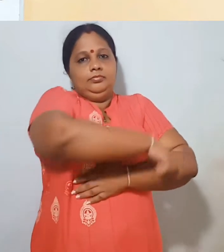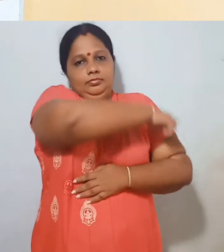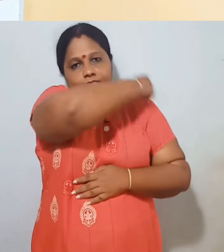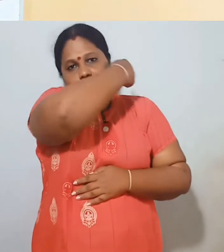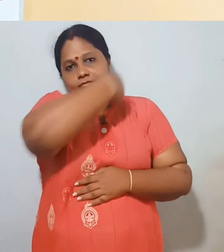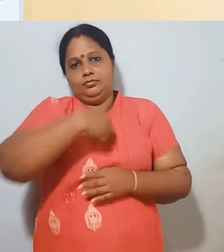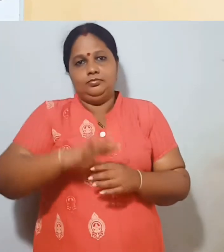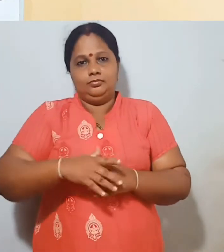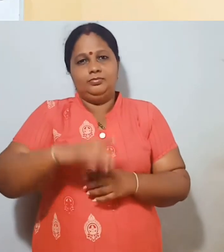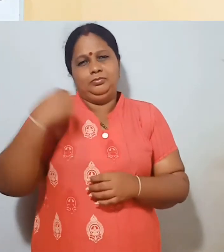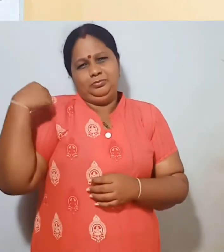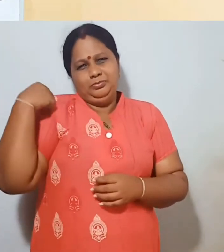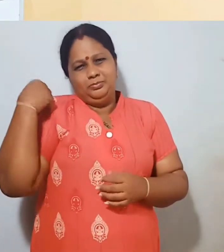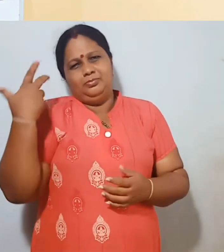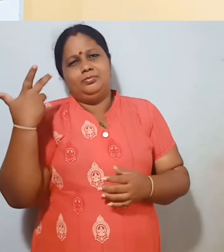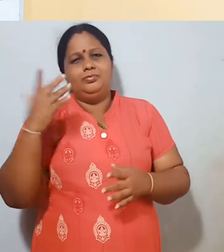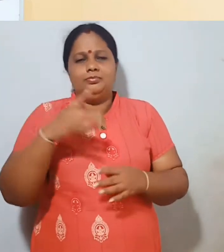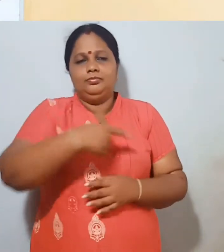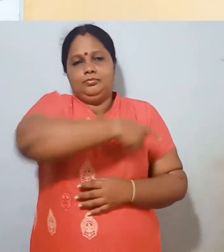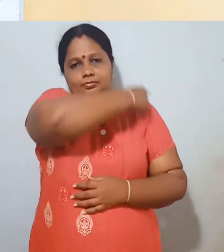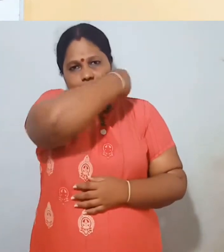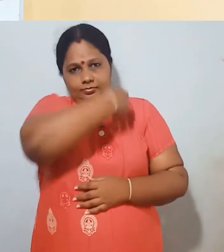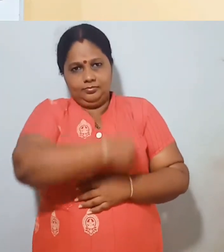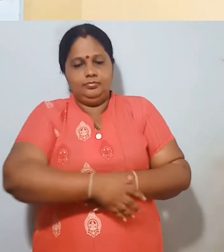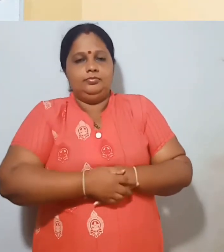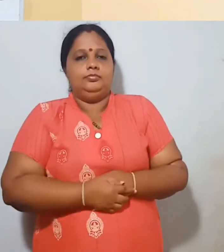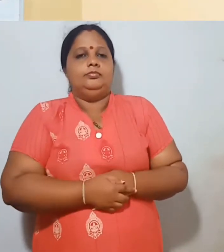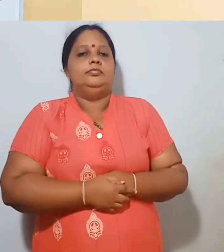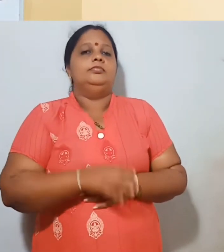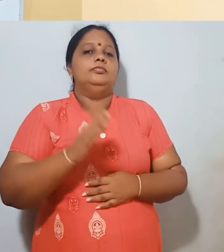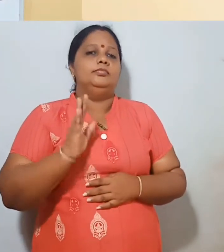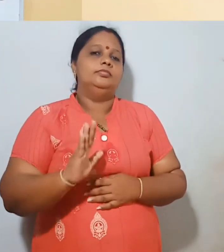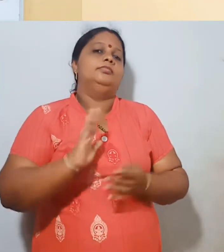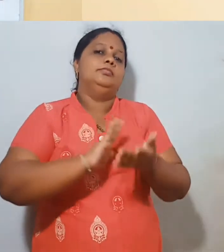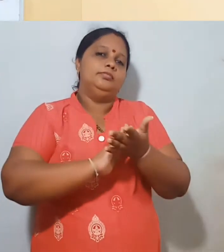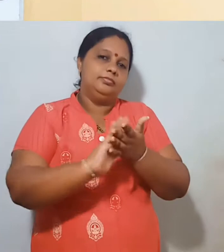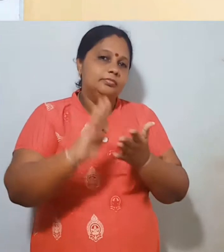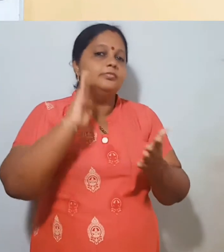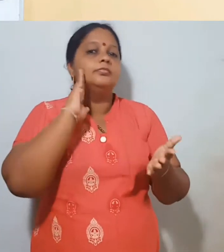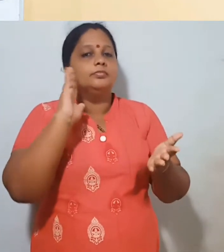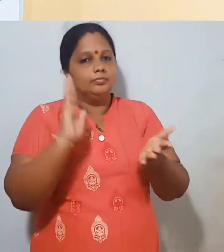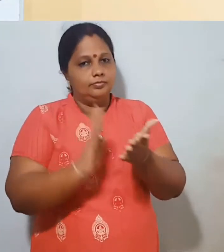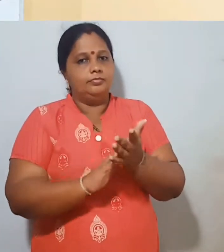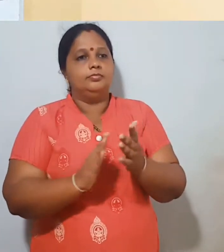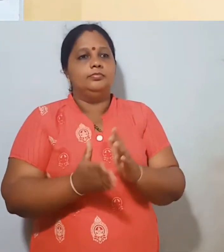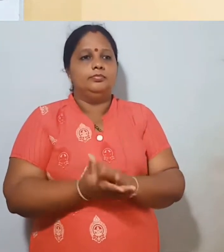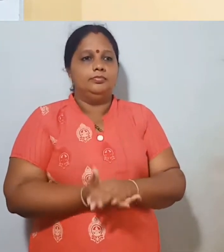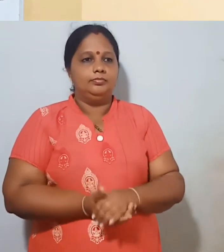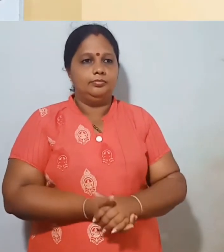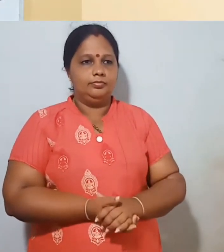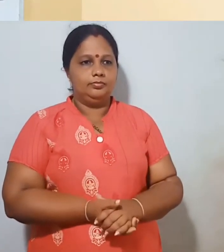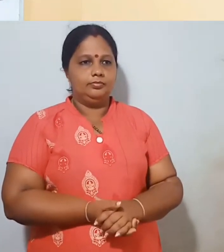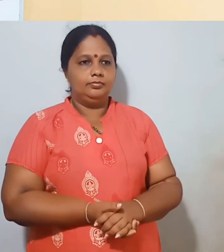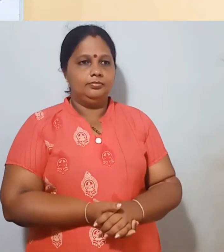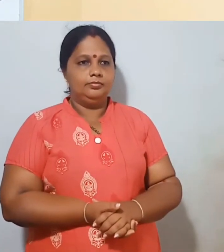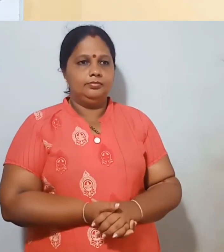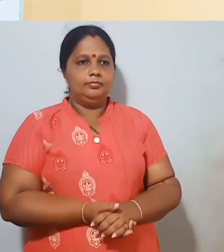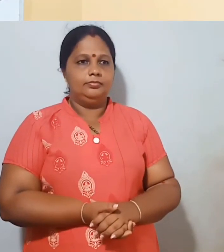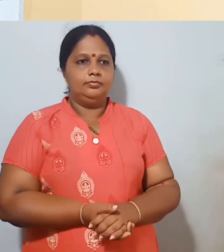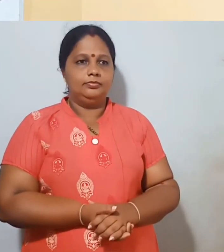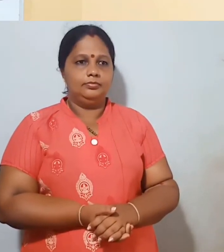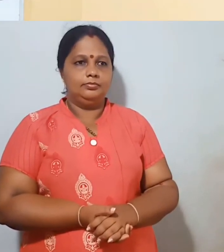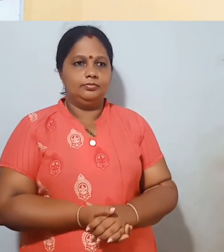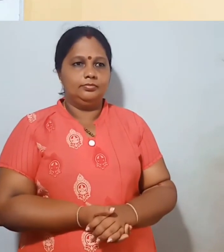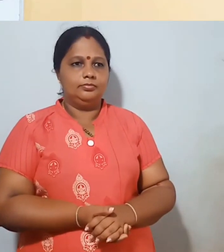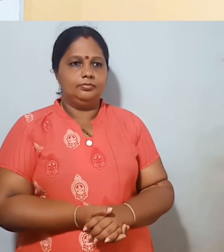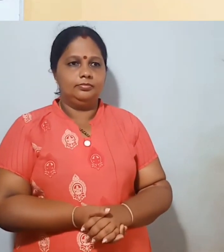ஒரு துணியை போட்டு கட்டி விடுவாங்க. ரைட்? அதுக்கும் அதுக்குரிய ஒரு முதலுதவியாக இருக்க போகுது.